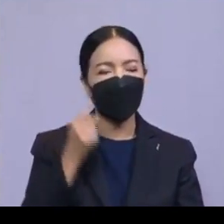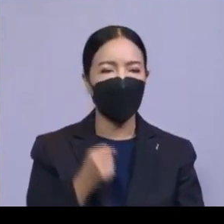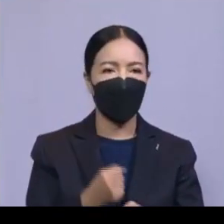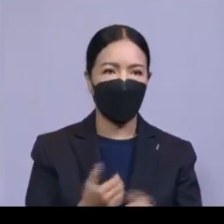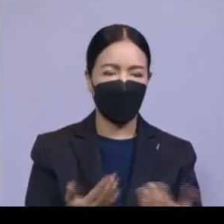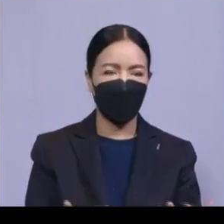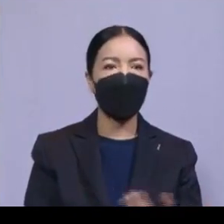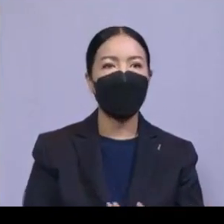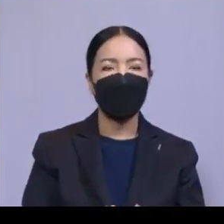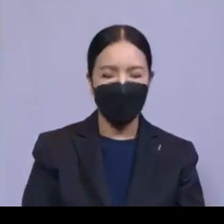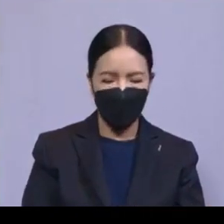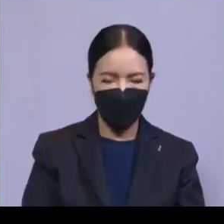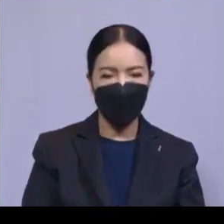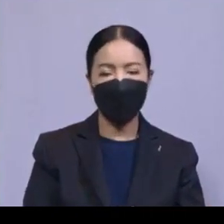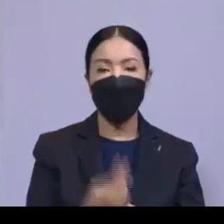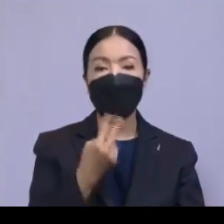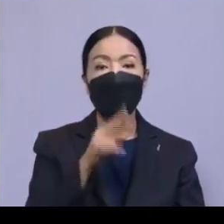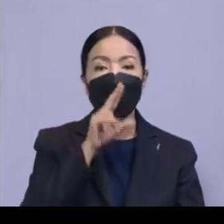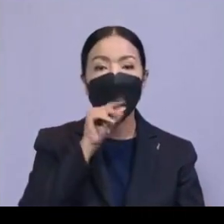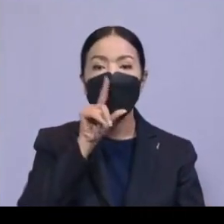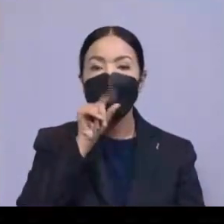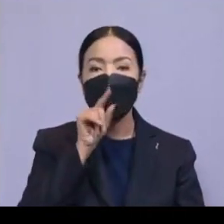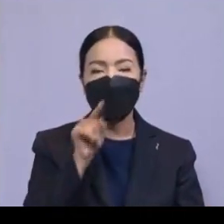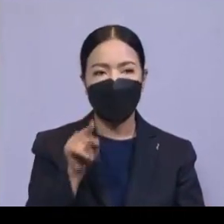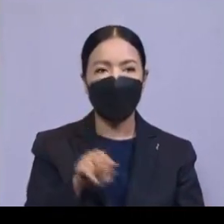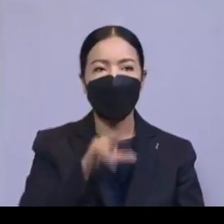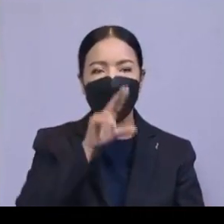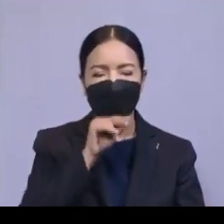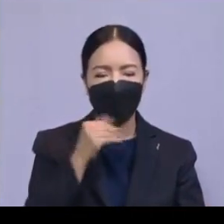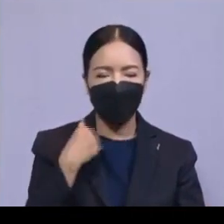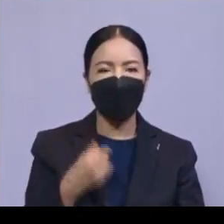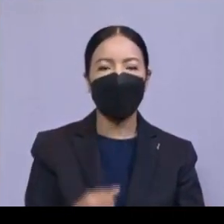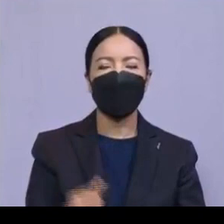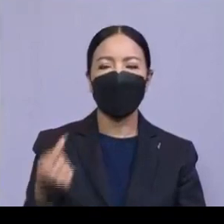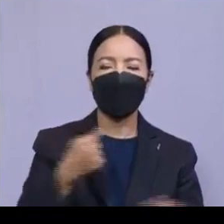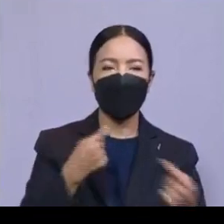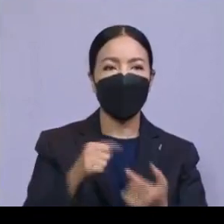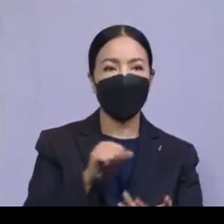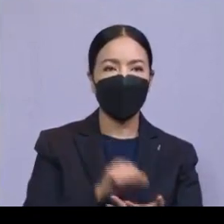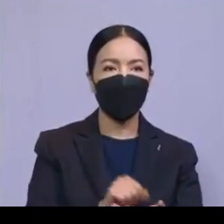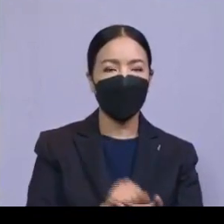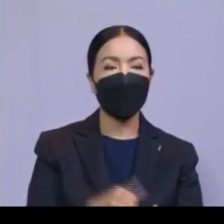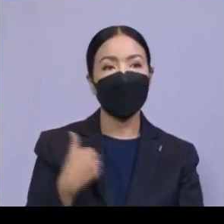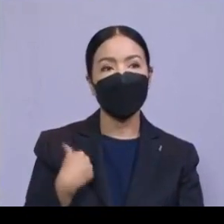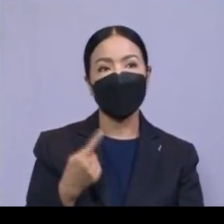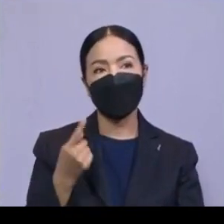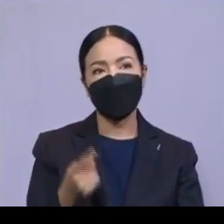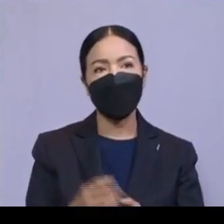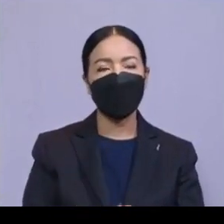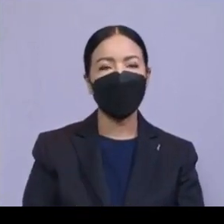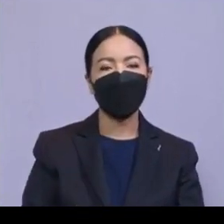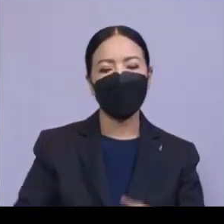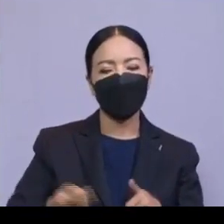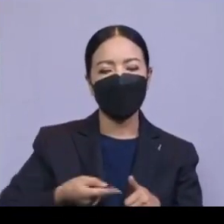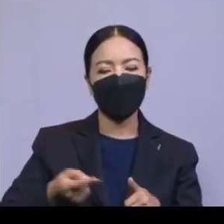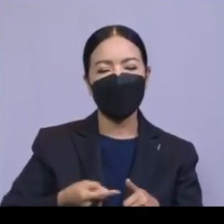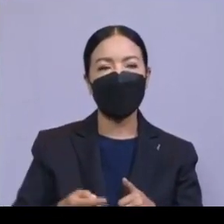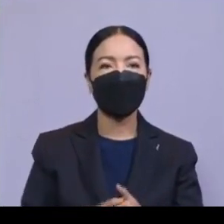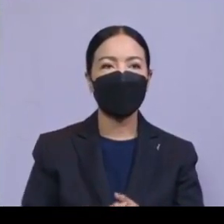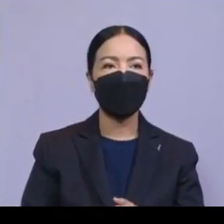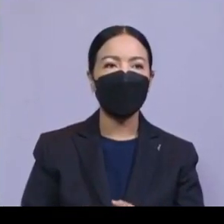ไงราคามันสูงขึ้นทุกอย่างไปดูเป็ดไก่กันมั่งเป็ดไก่ก็มียอดสั่งจองมาเยอะนะคะจะส่วนใหญ่ก็เป็นลูกค้าประจำค่ะ